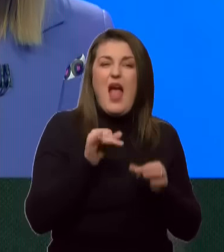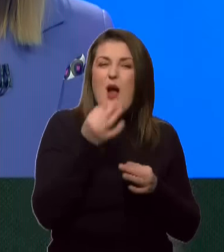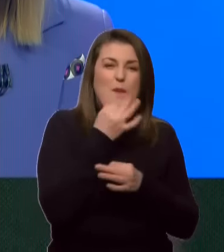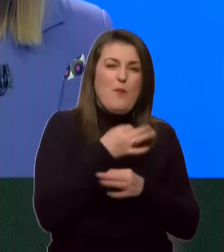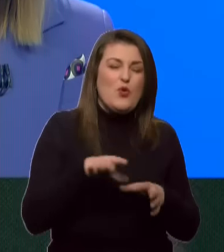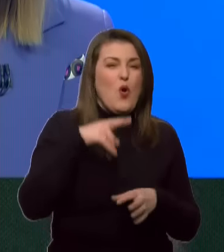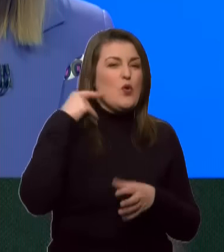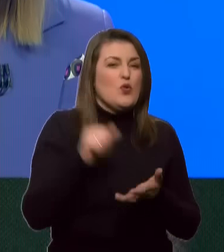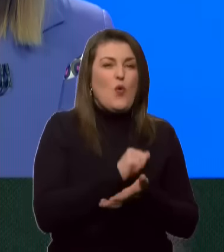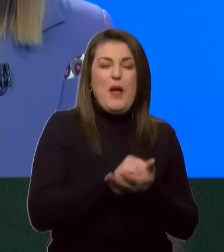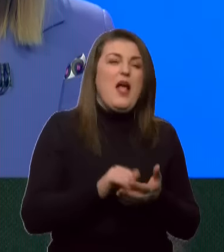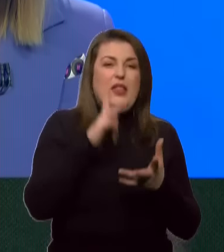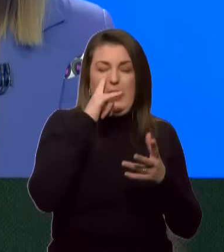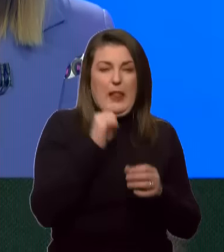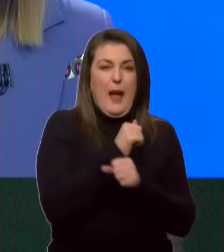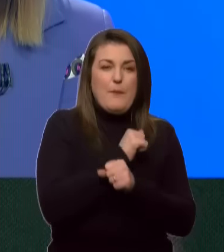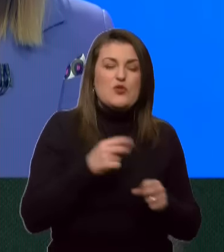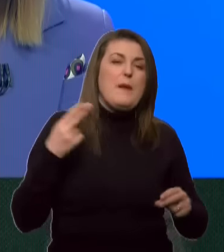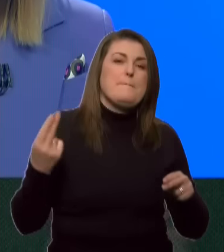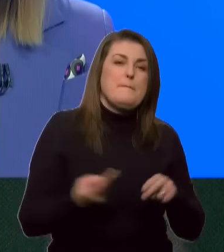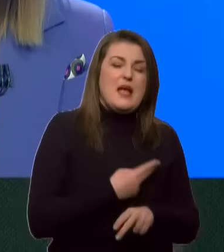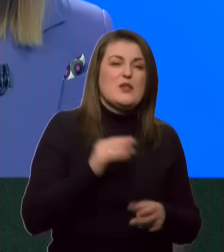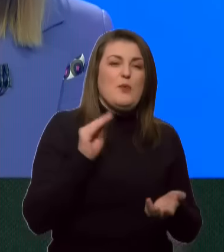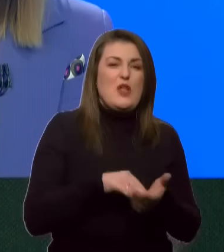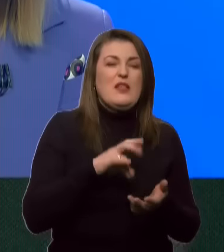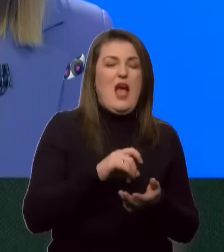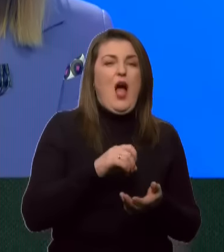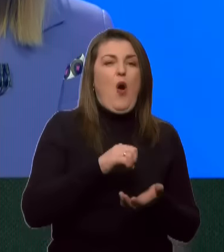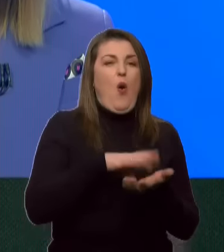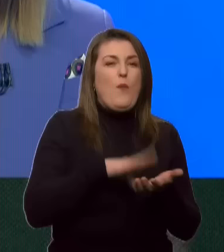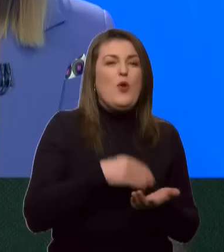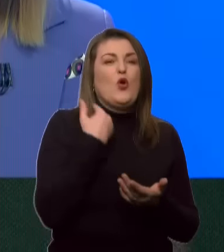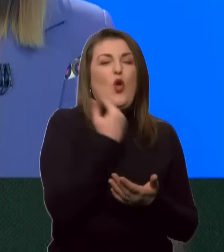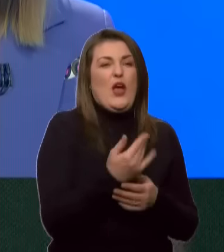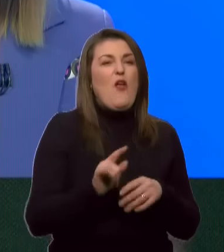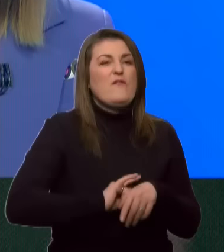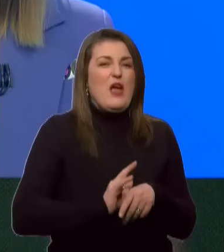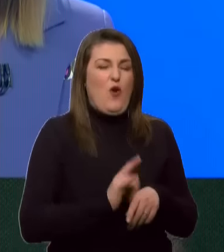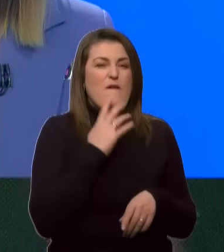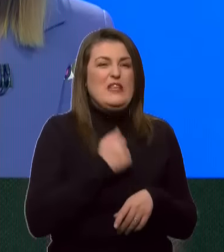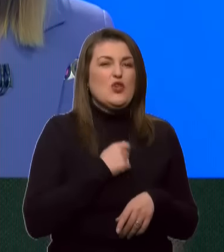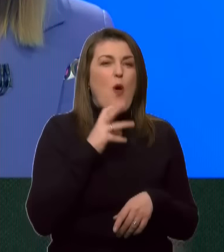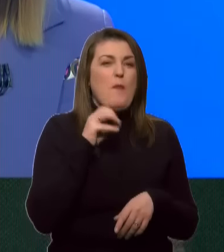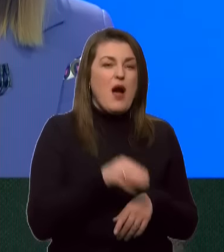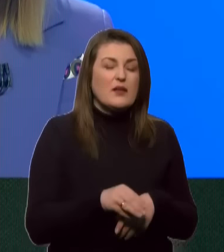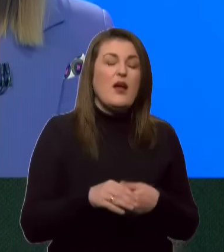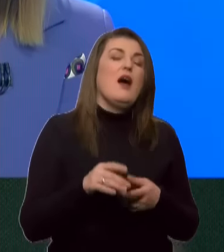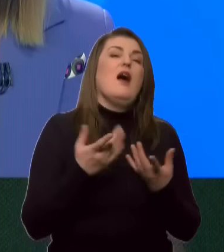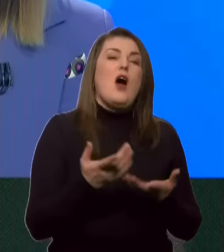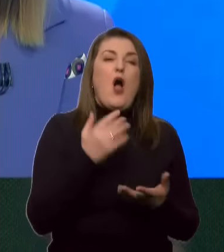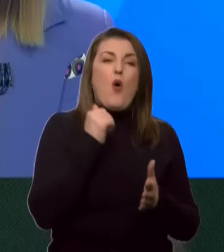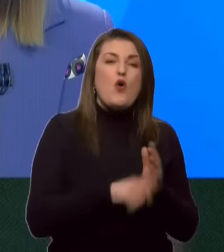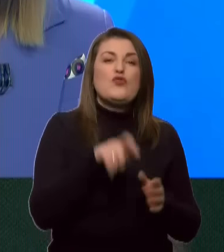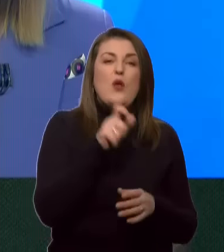будь-якого російського документу, неможливо без постановки на облік до їхнього фейкового військомату. Тож кожна людина, яка